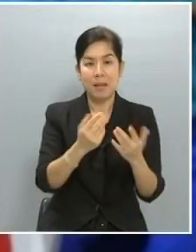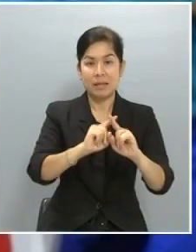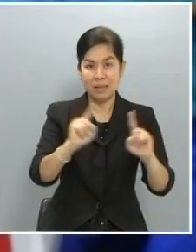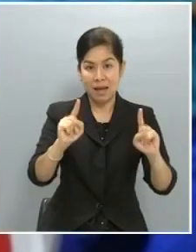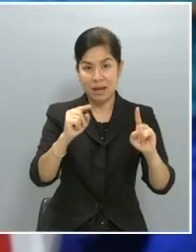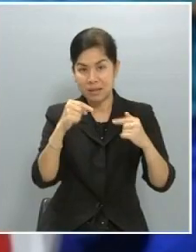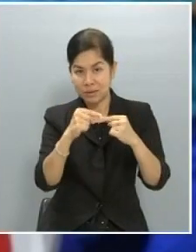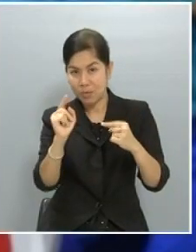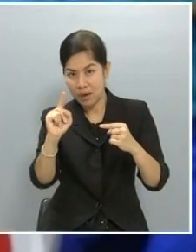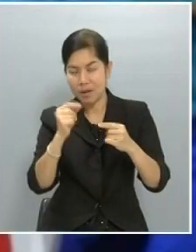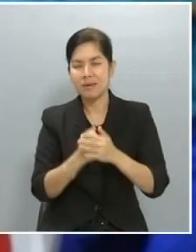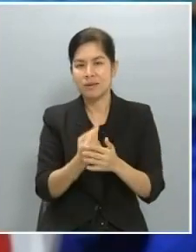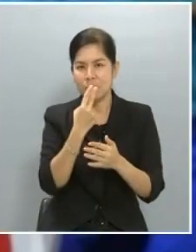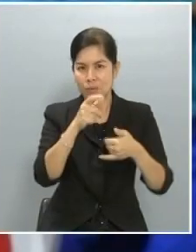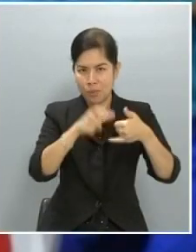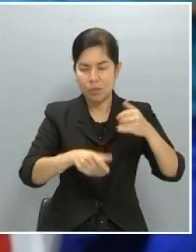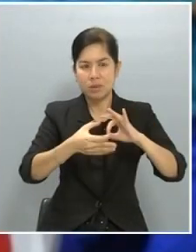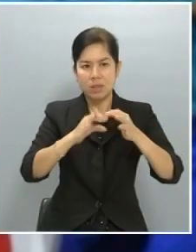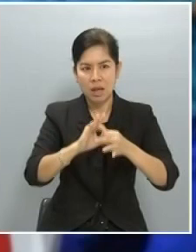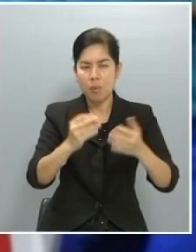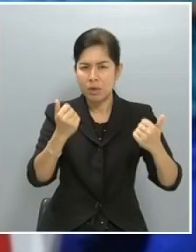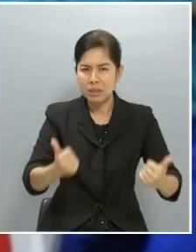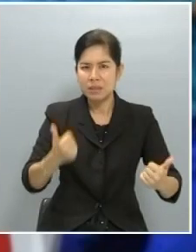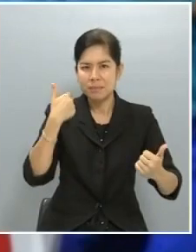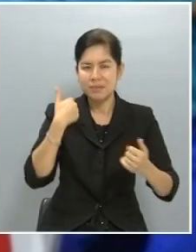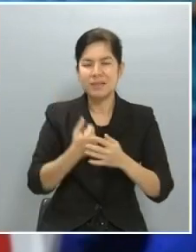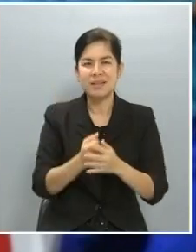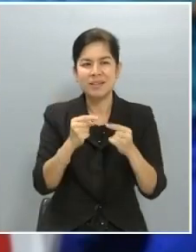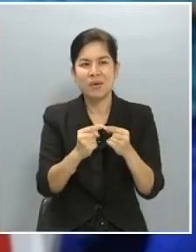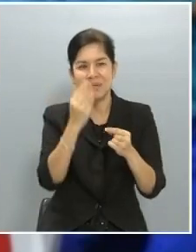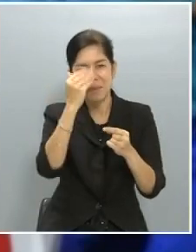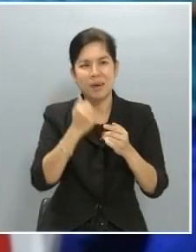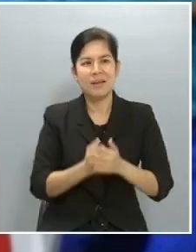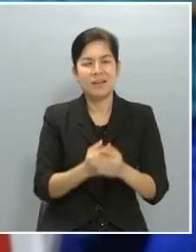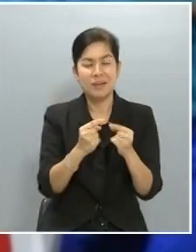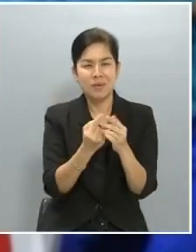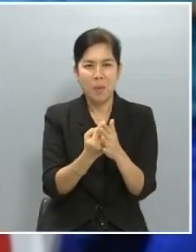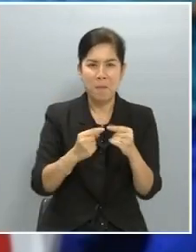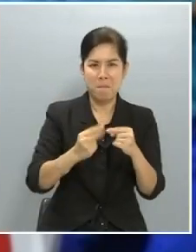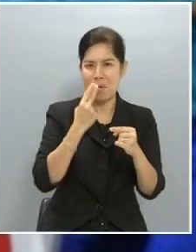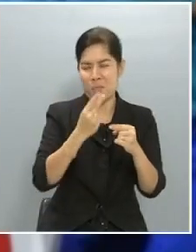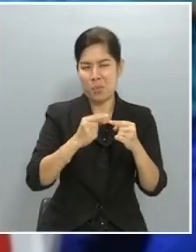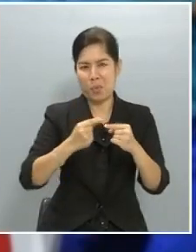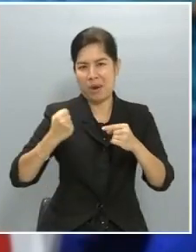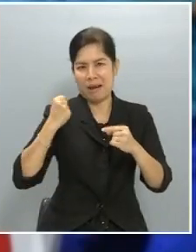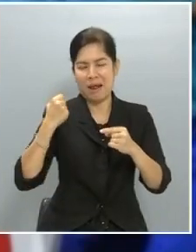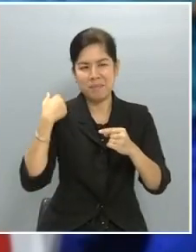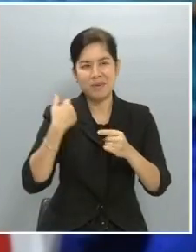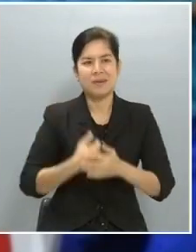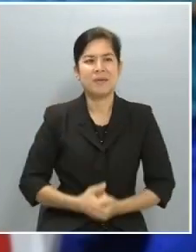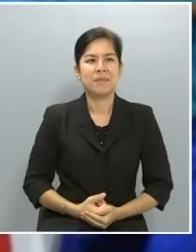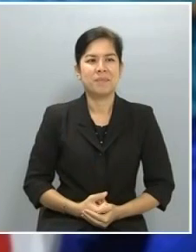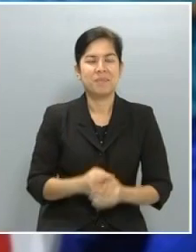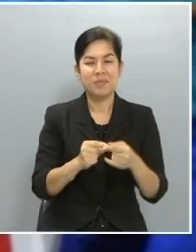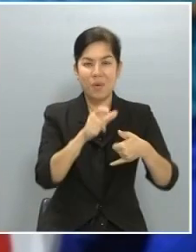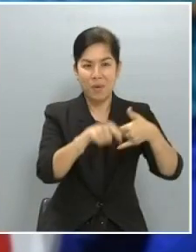วครับคือนักกีฬาวันนี้มีความยืดหยุ่นกล้ามเนื้อดีกว่านะครับเมื่อ20ปีก่อนต้องกระโดดถีบครับนี่ฮะคันโตน่าชุดด